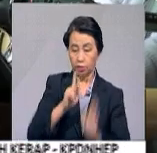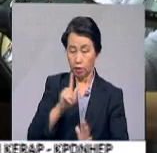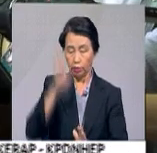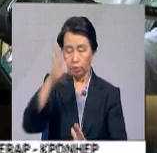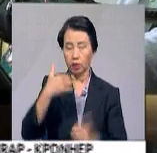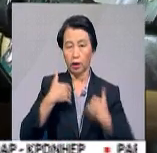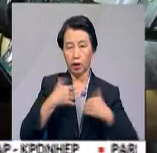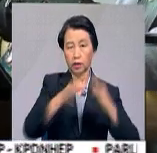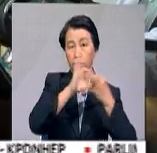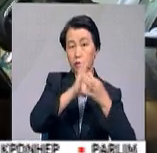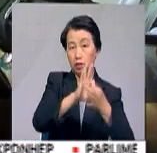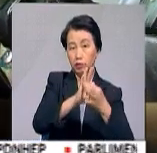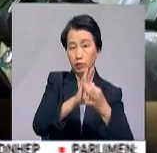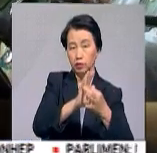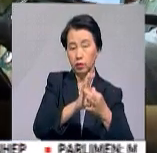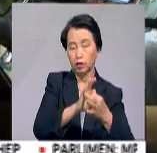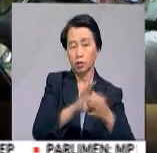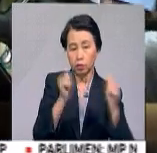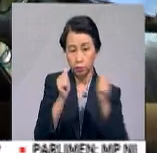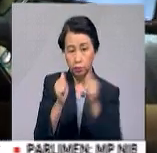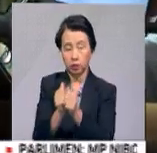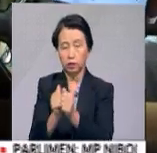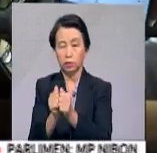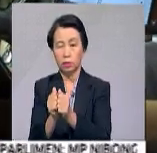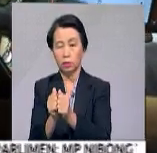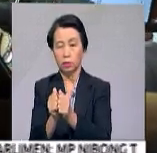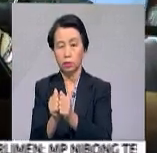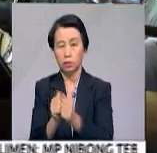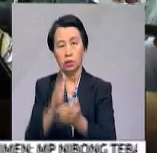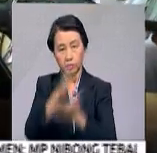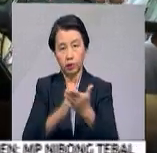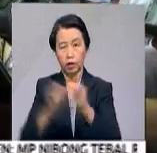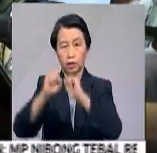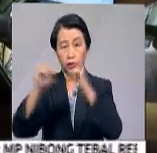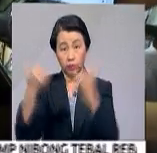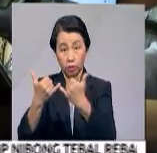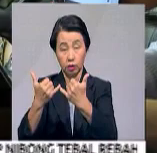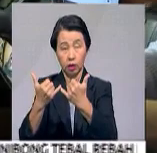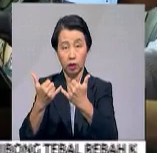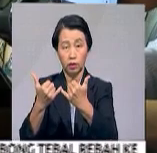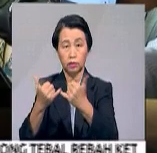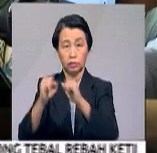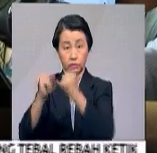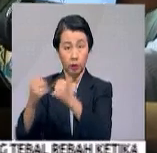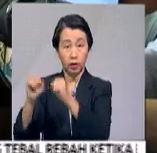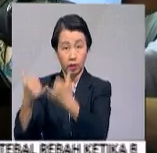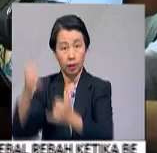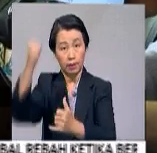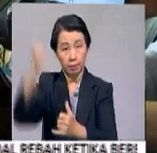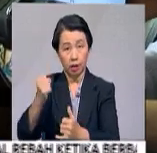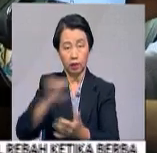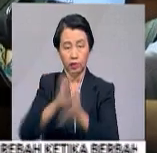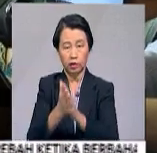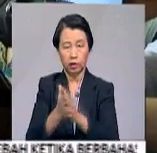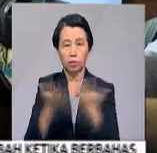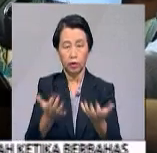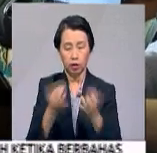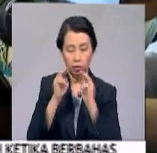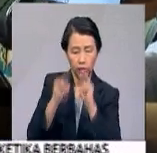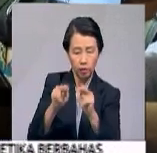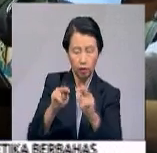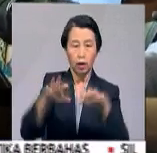mengadakan kerjasama strategik bersama-sama dengan beberapa syarikat operator supaya kita nak lihat bagaimana